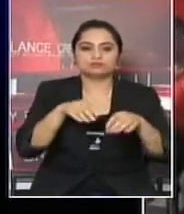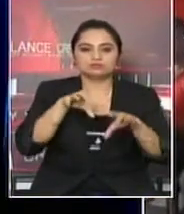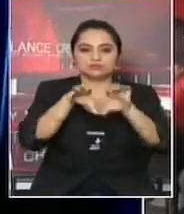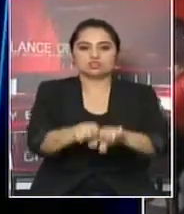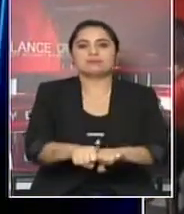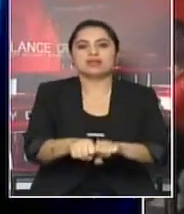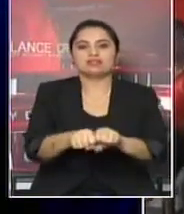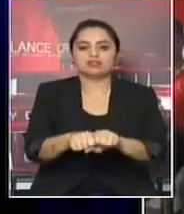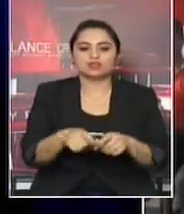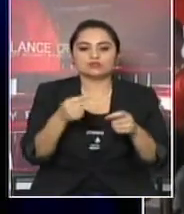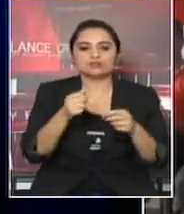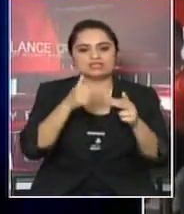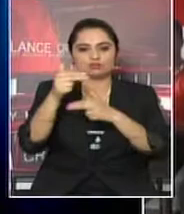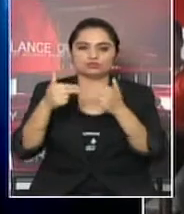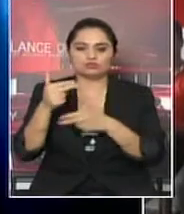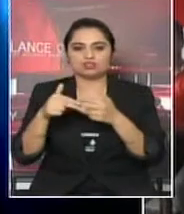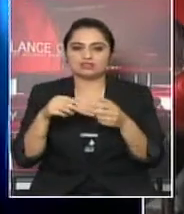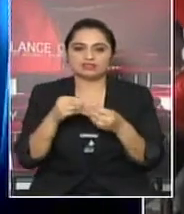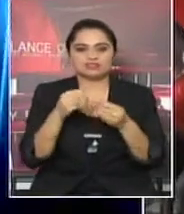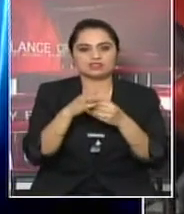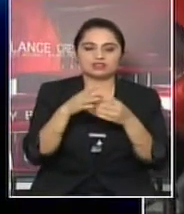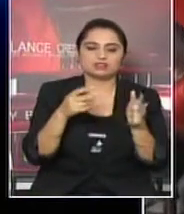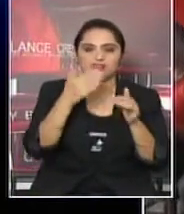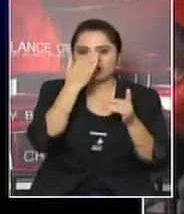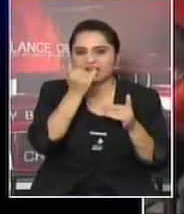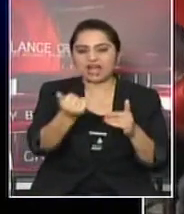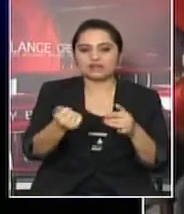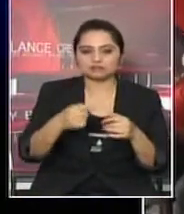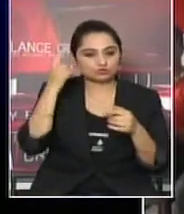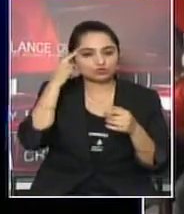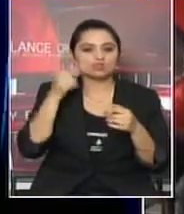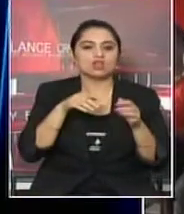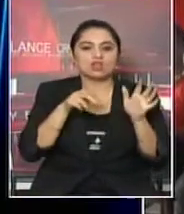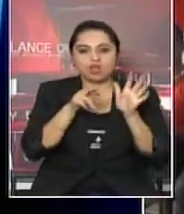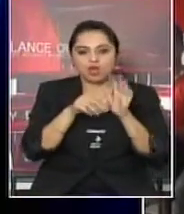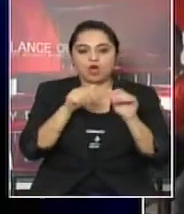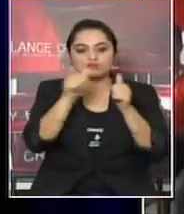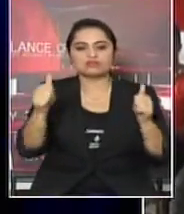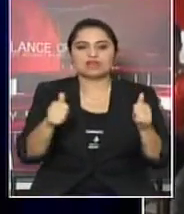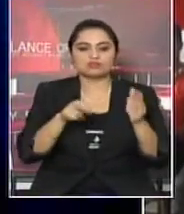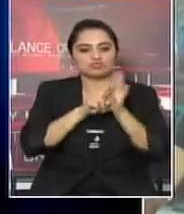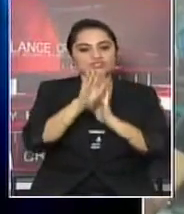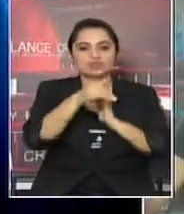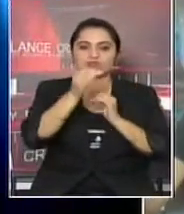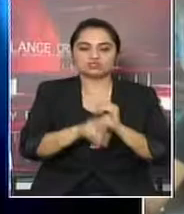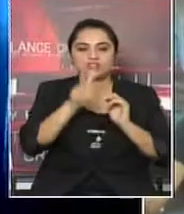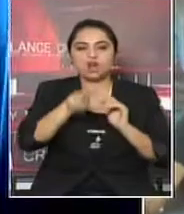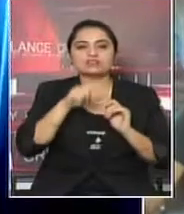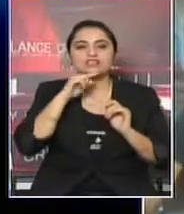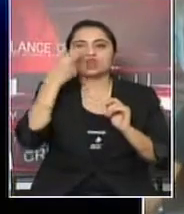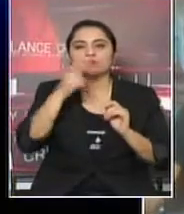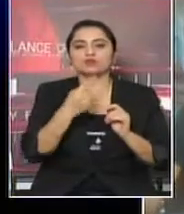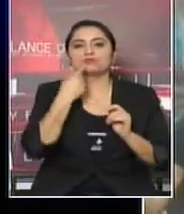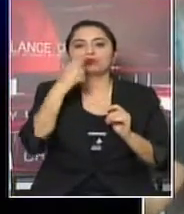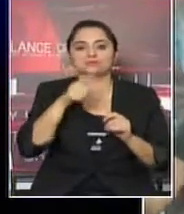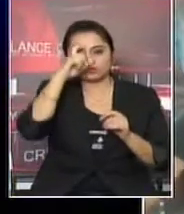कारण कसैले पनि सोचेको र दावी गरे अनुसारको नतिजा ल्याउन सक्ने अवस्था नरहेको बताउनुभयो। तराईका